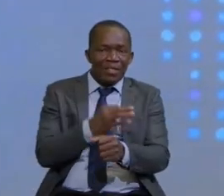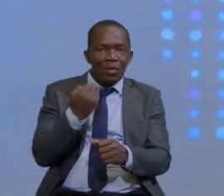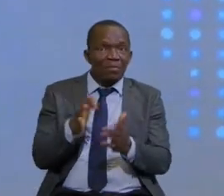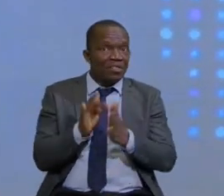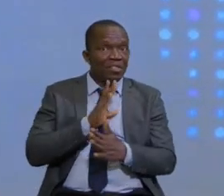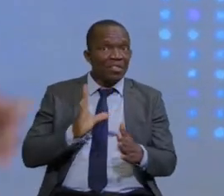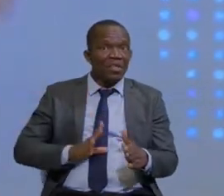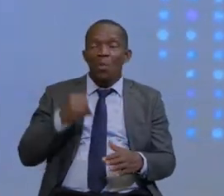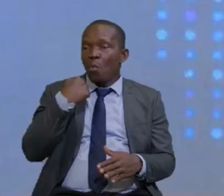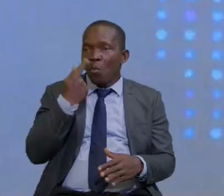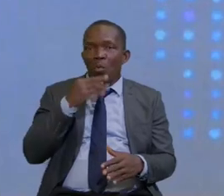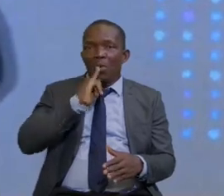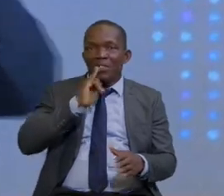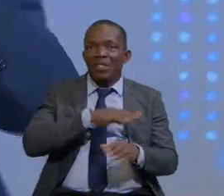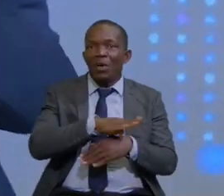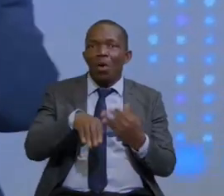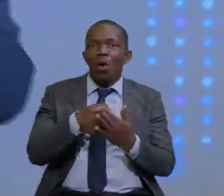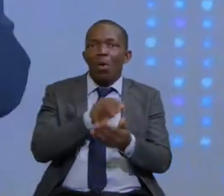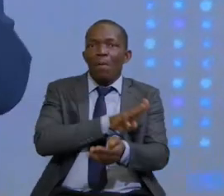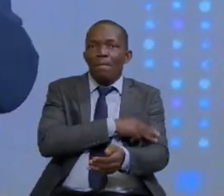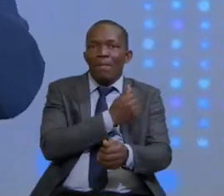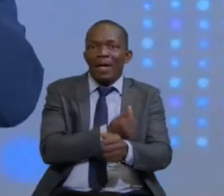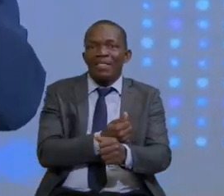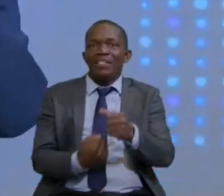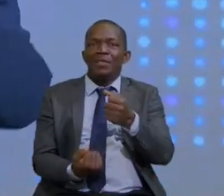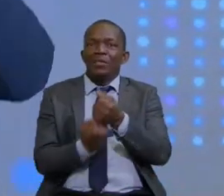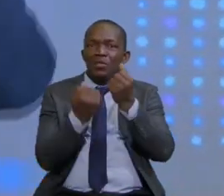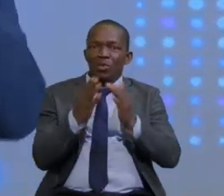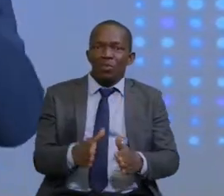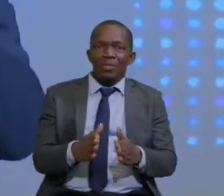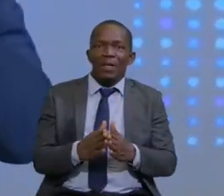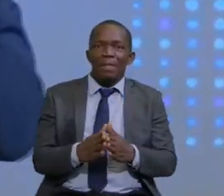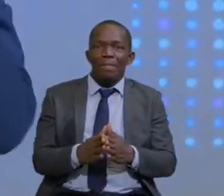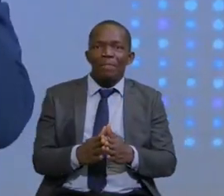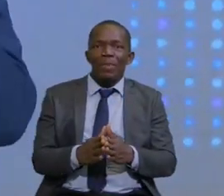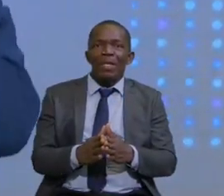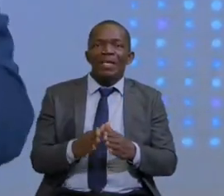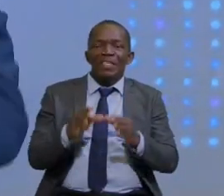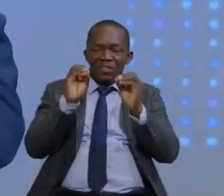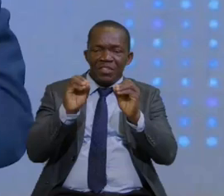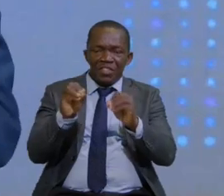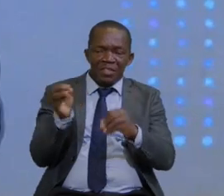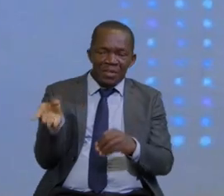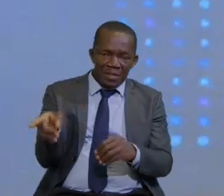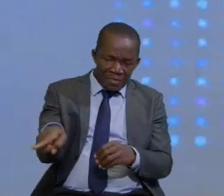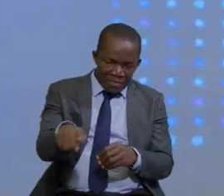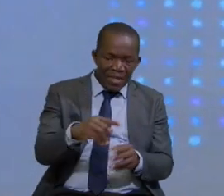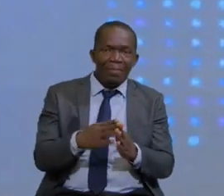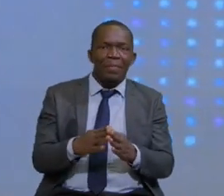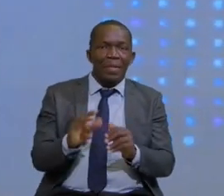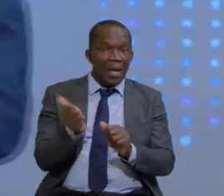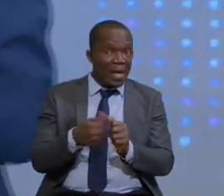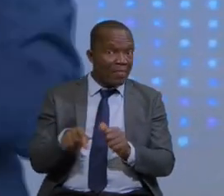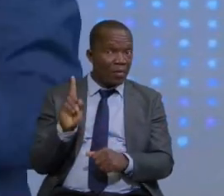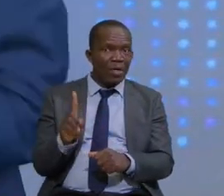tout, l'avocat tout puissant. Il dit d'enseigner toute chose, quelque chose à